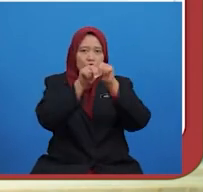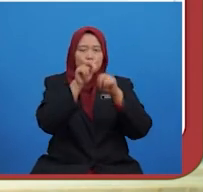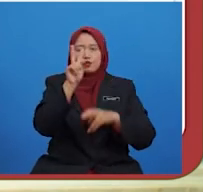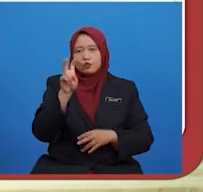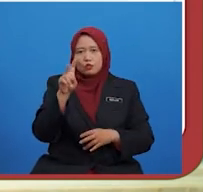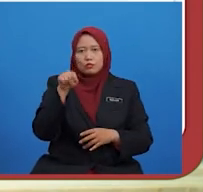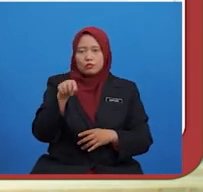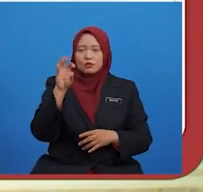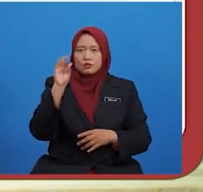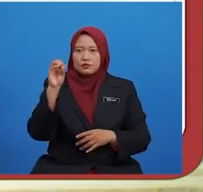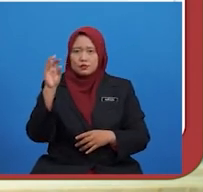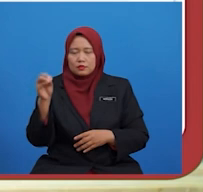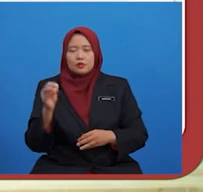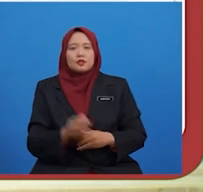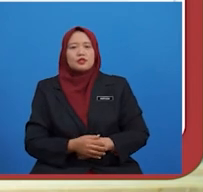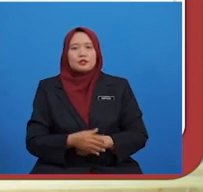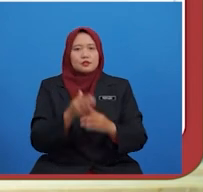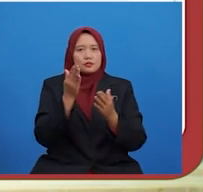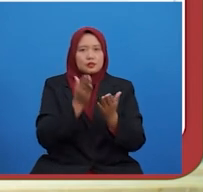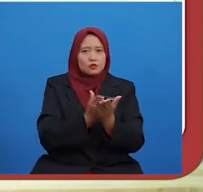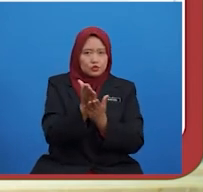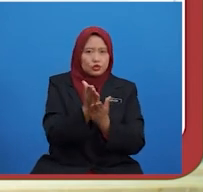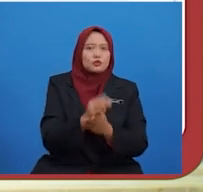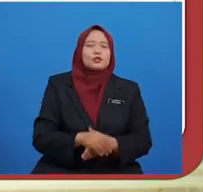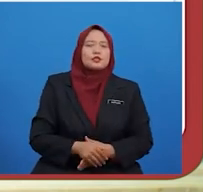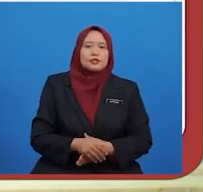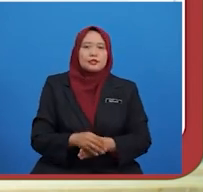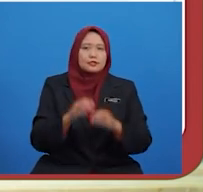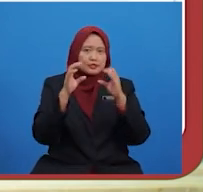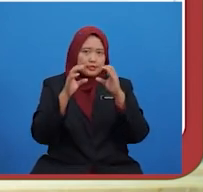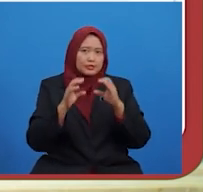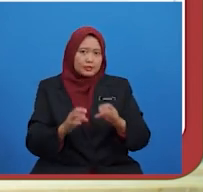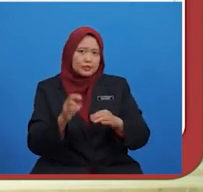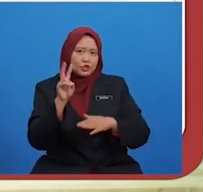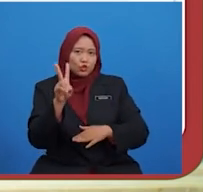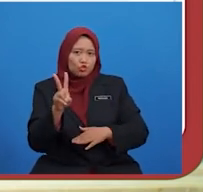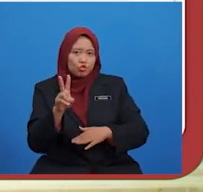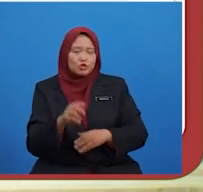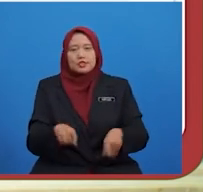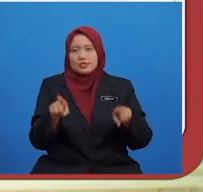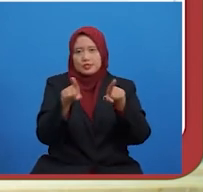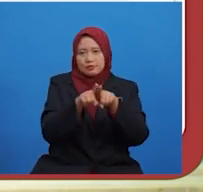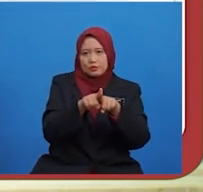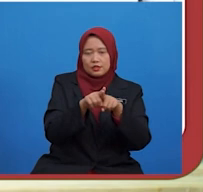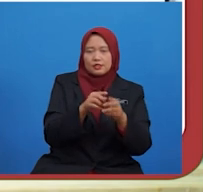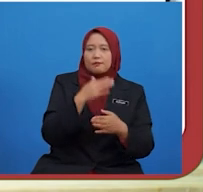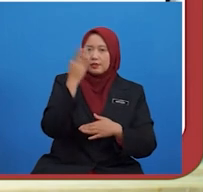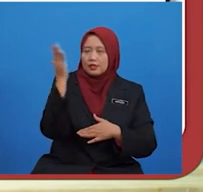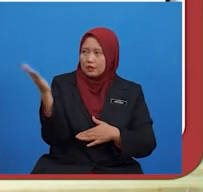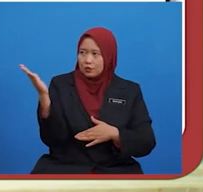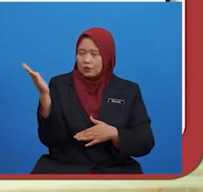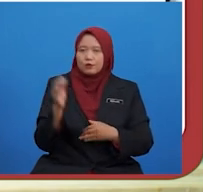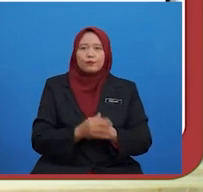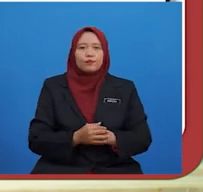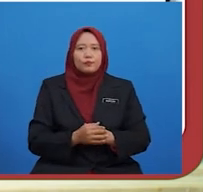20.00 secara serentak. Kaedah kedua pula adalah seperti berikut.